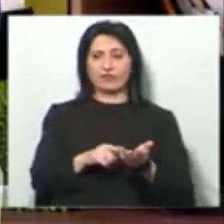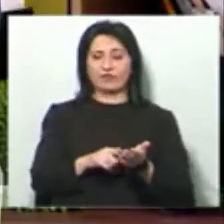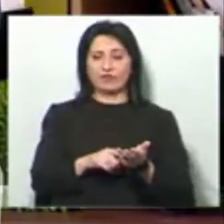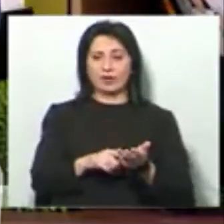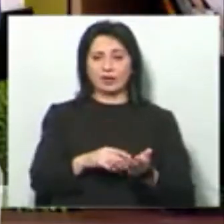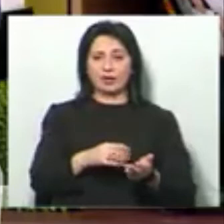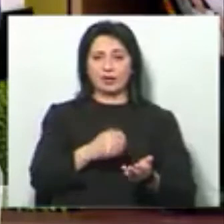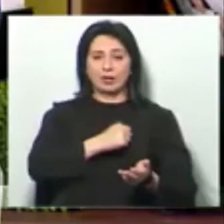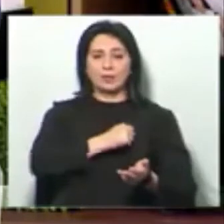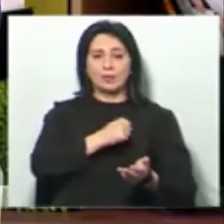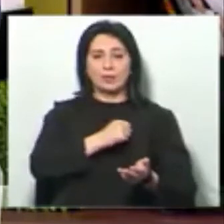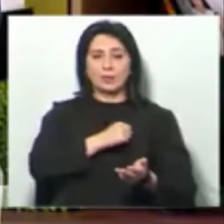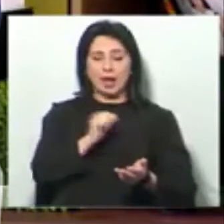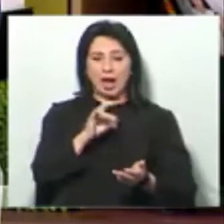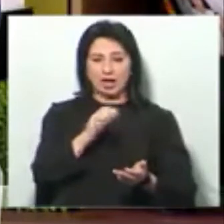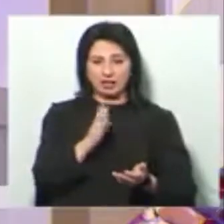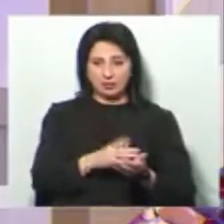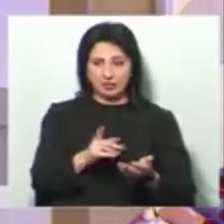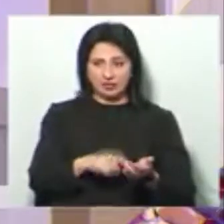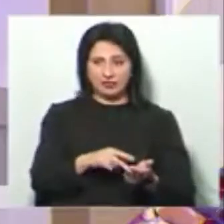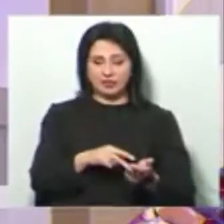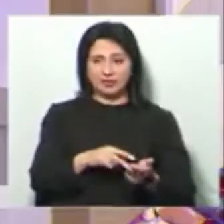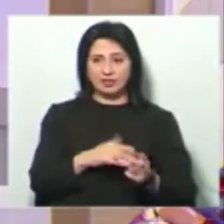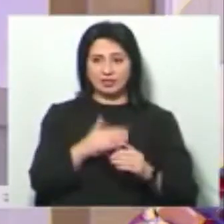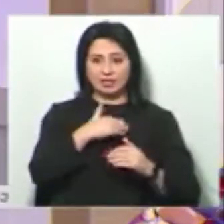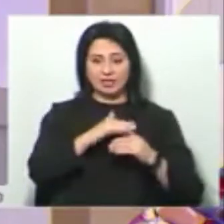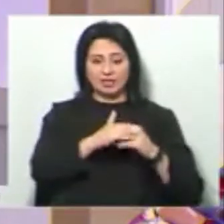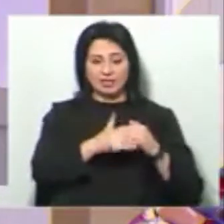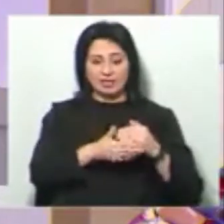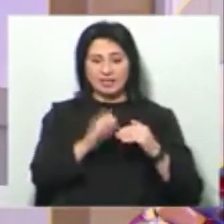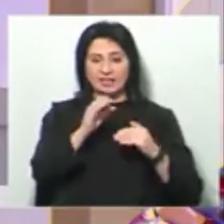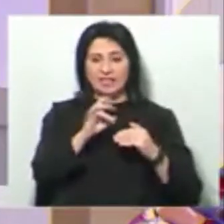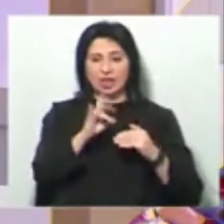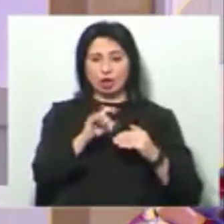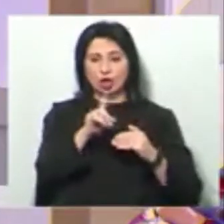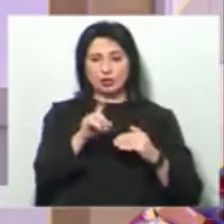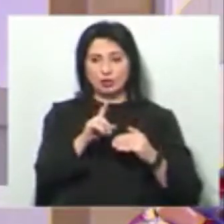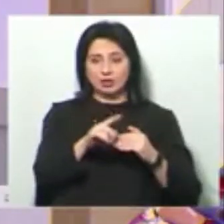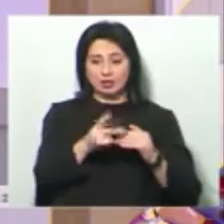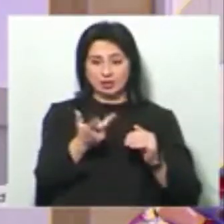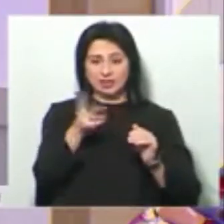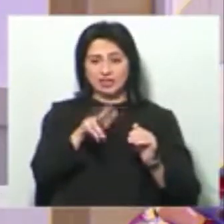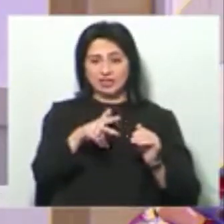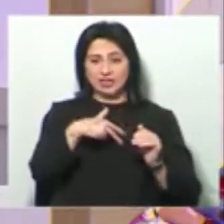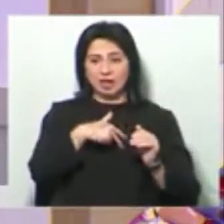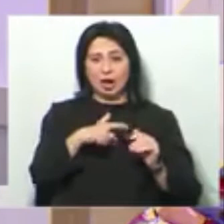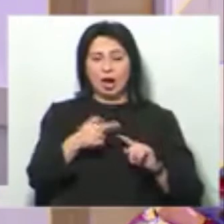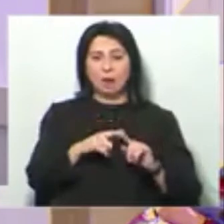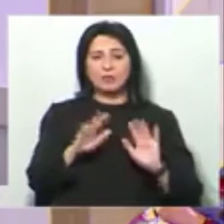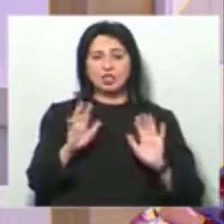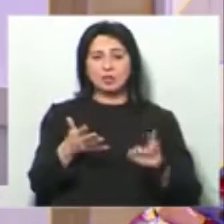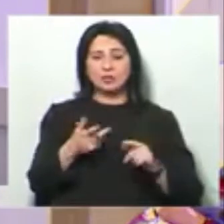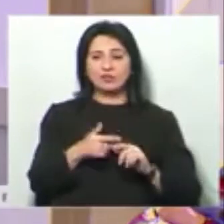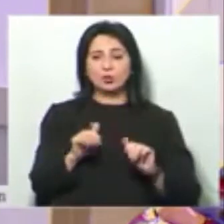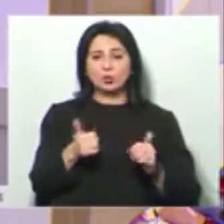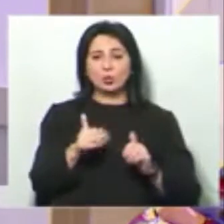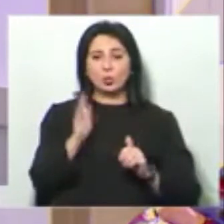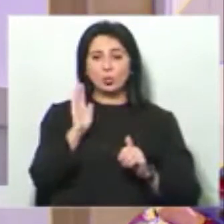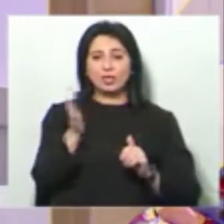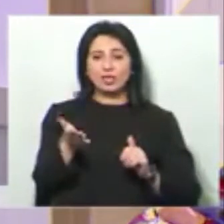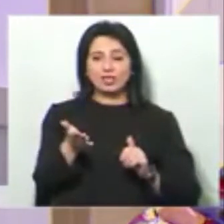მოცემცემი არითმია და სარკვლის სტენოზი. Ai am să aștept ce îmi trebuie, rogori